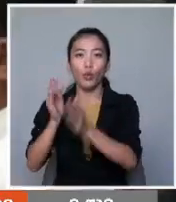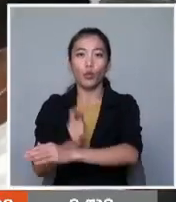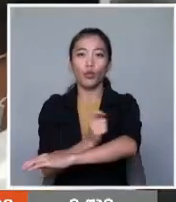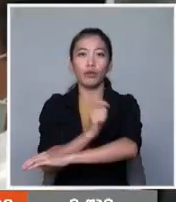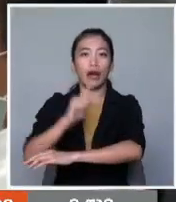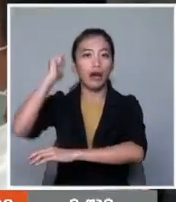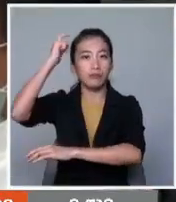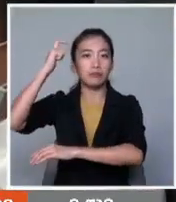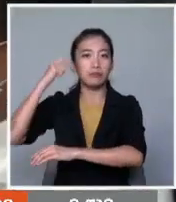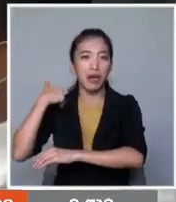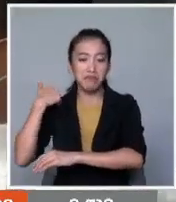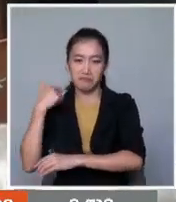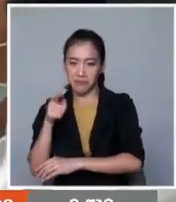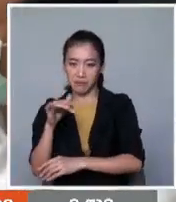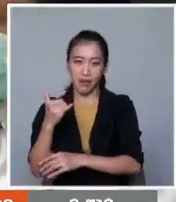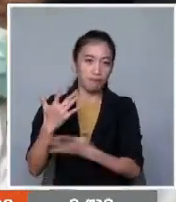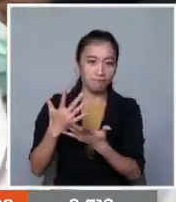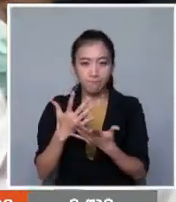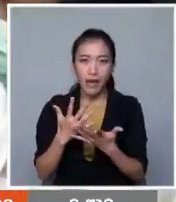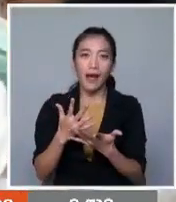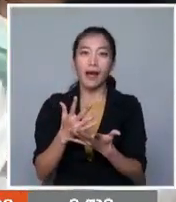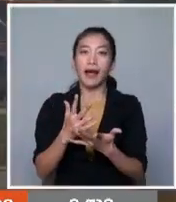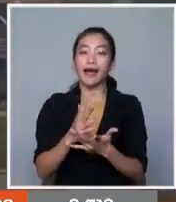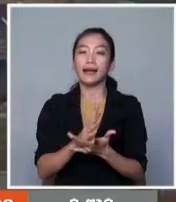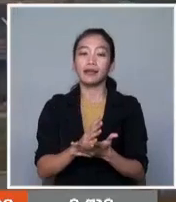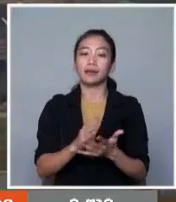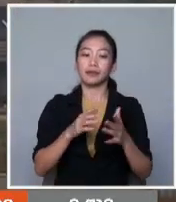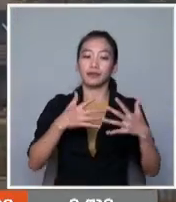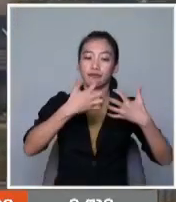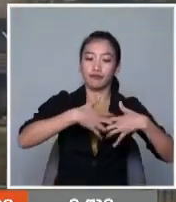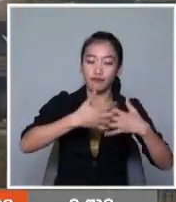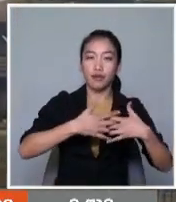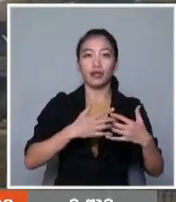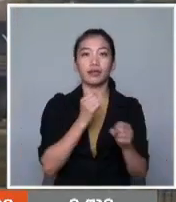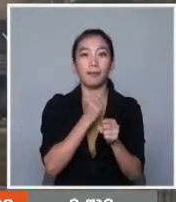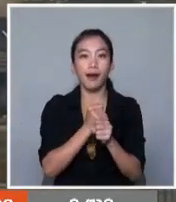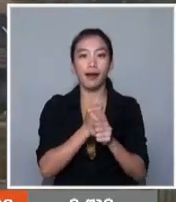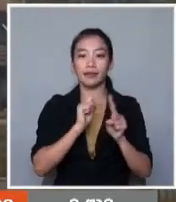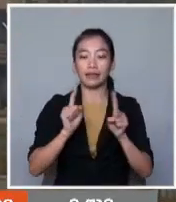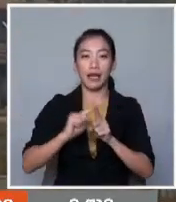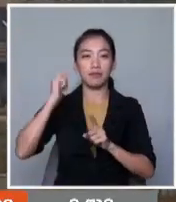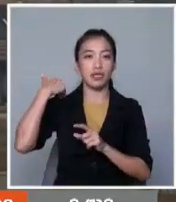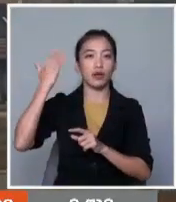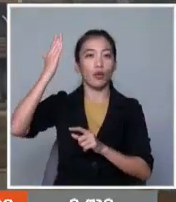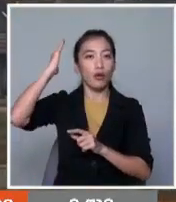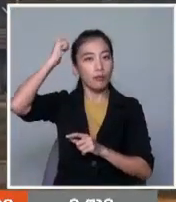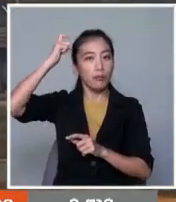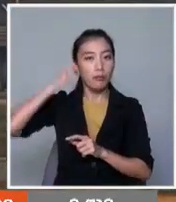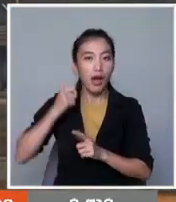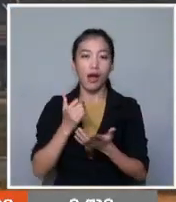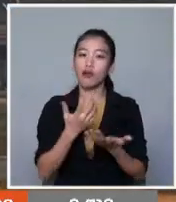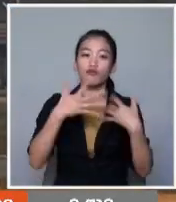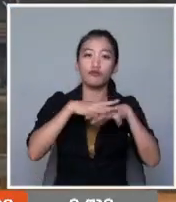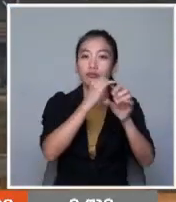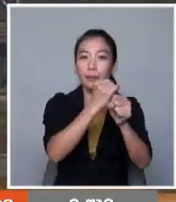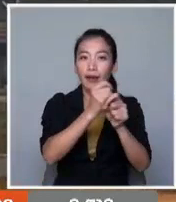มีสถานประกอบการนะที่ใช้แรงงานต่างด้าวชาวเมียนมาเป็นจำนวนมากด้วยนะคะขณะที่นาย